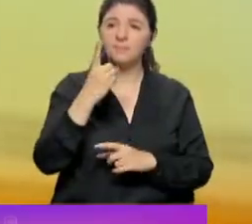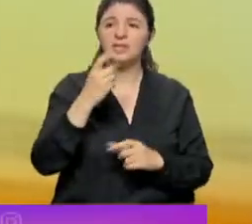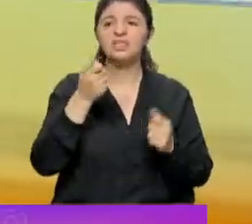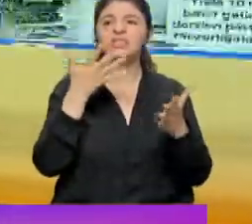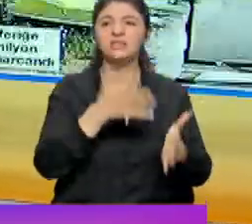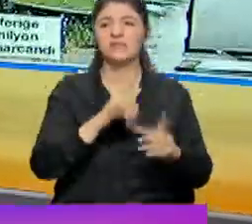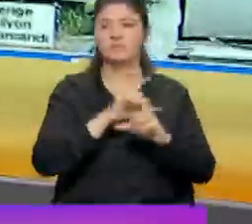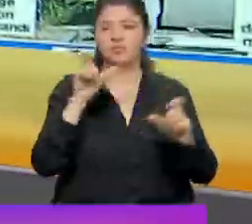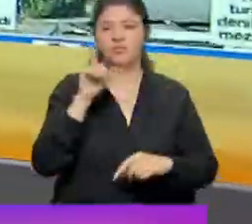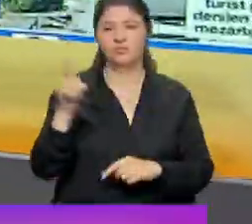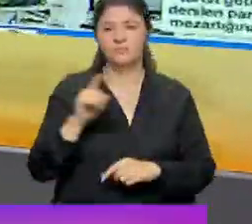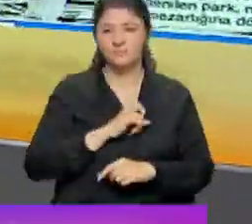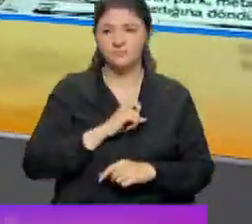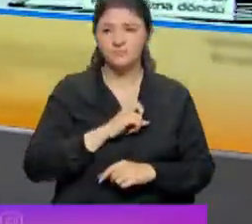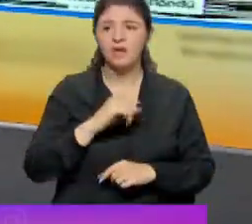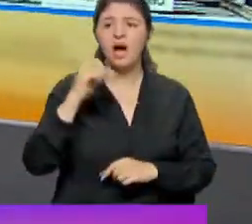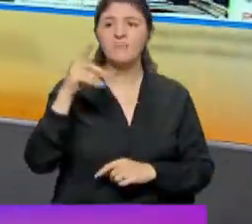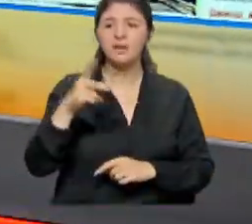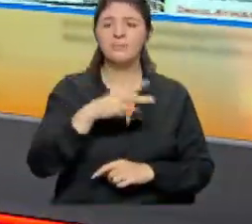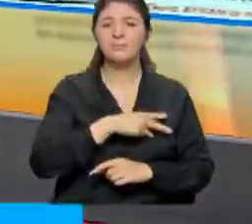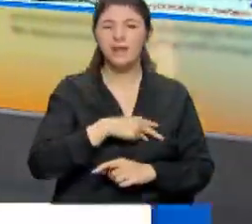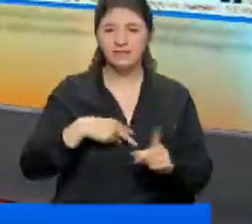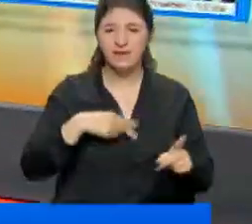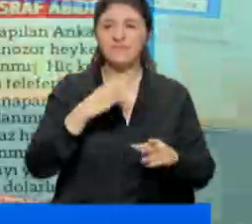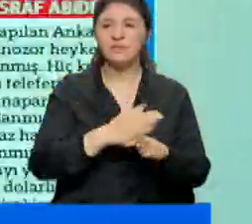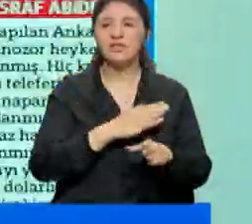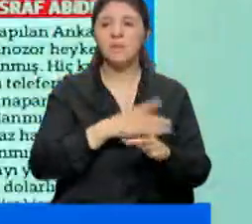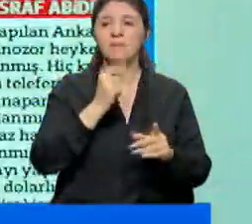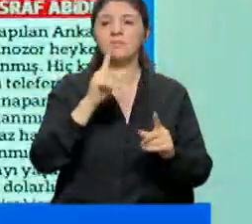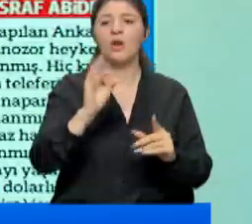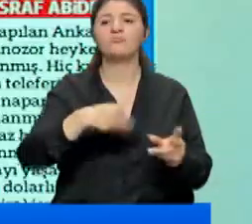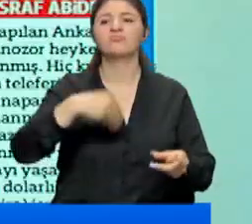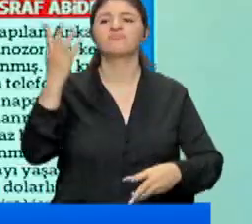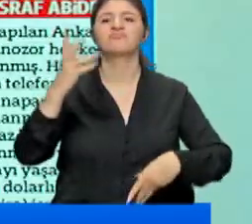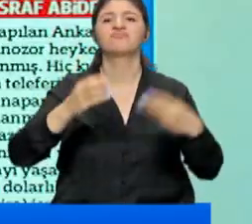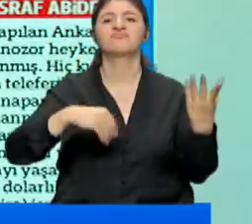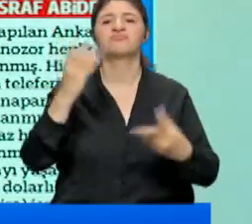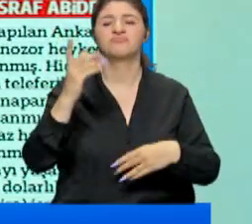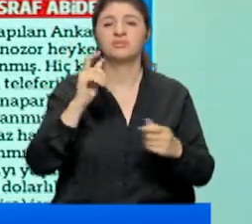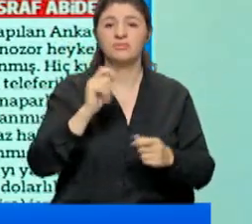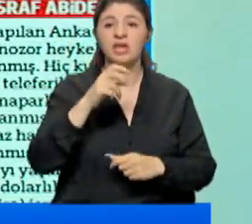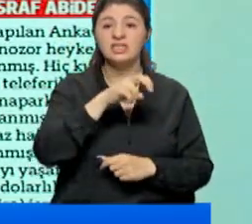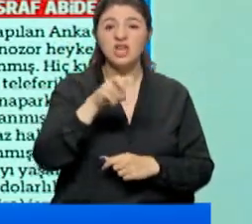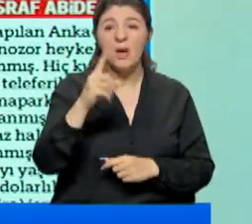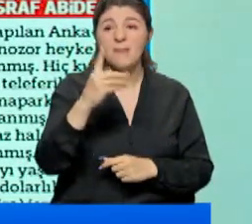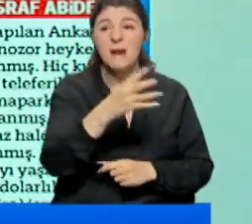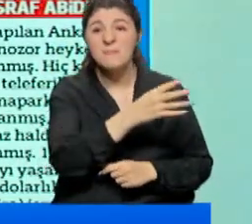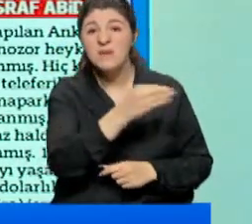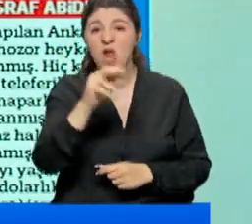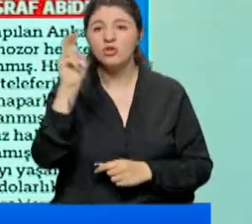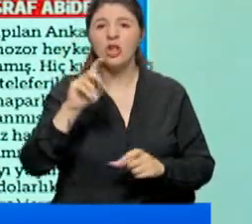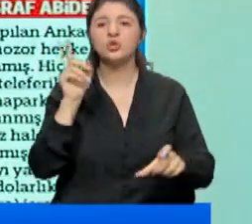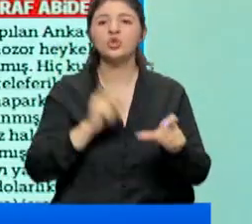bir israfın manşeti AKP li belediye vatandaşın parasını böyle çark etti 801 milyon